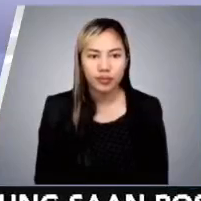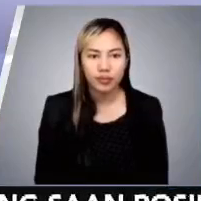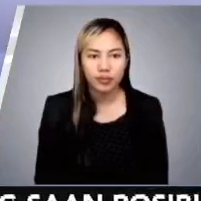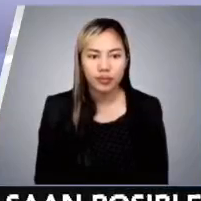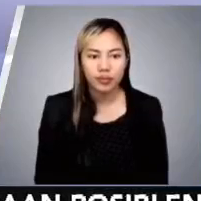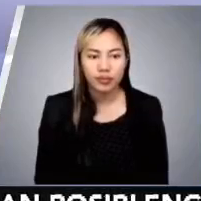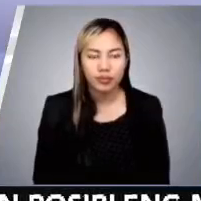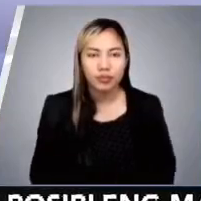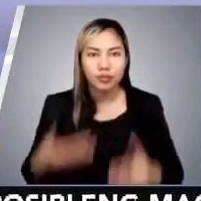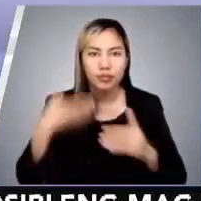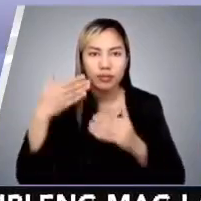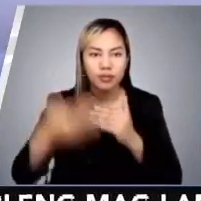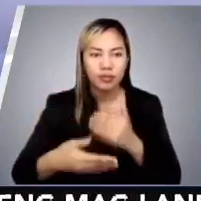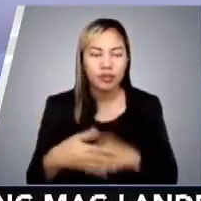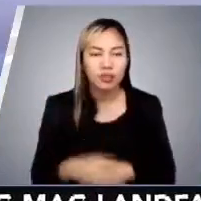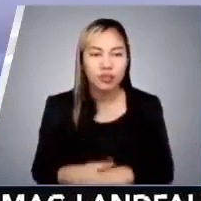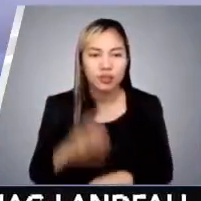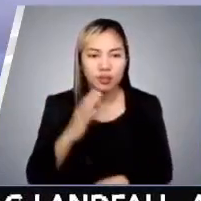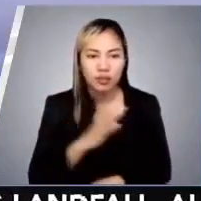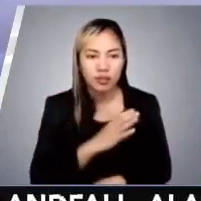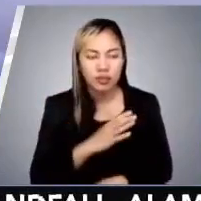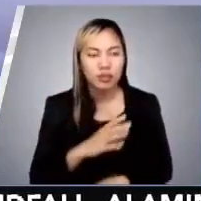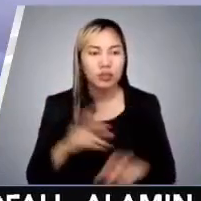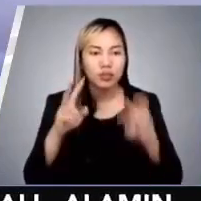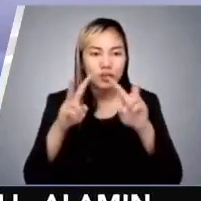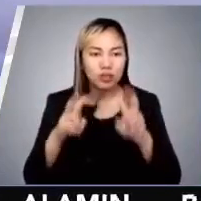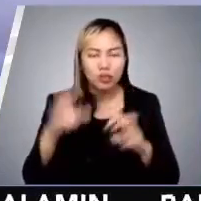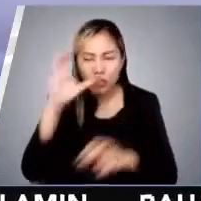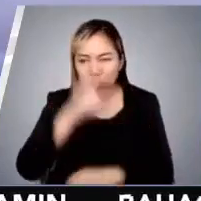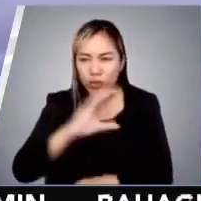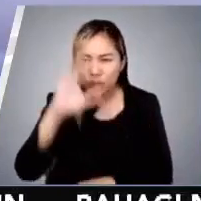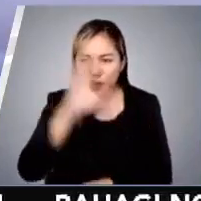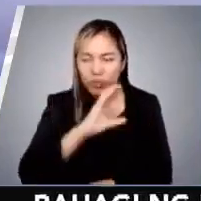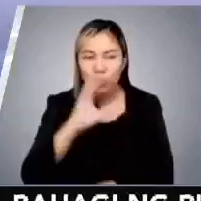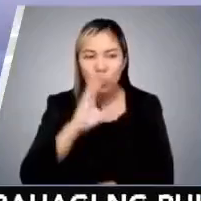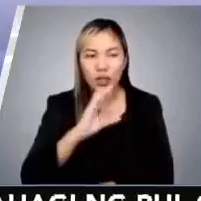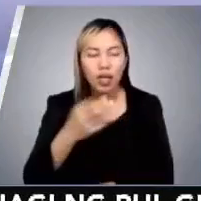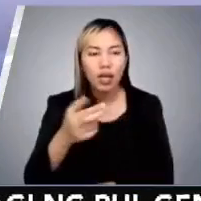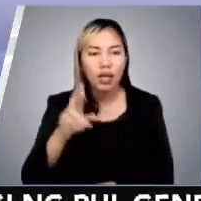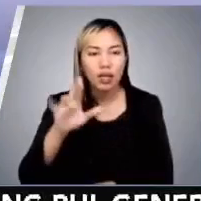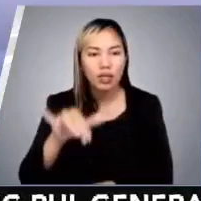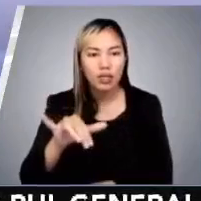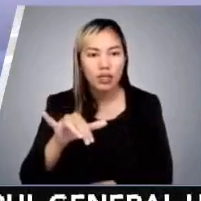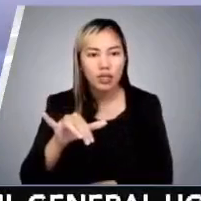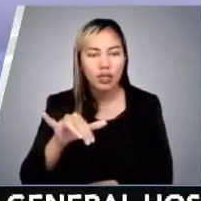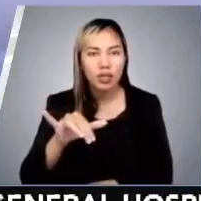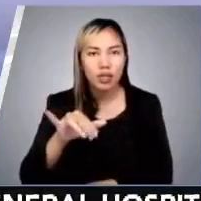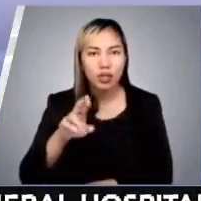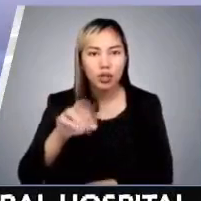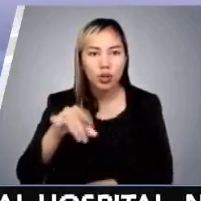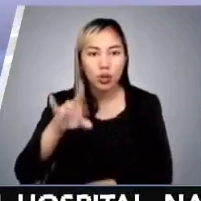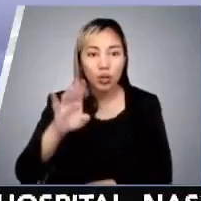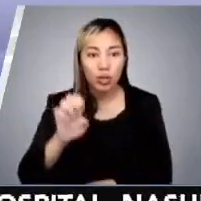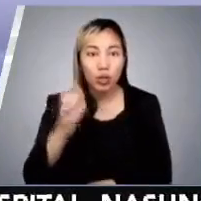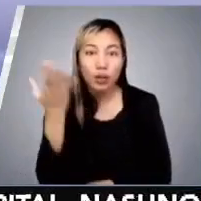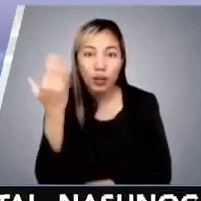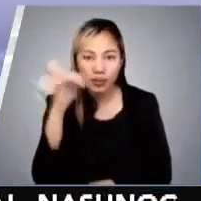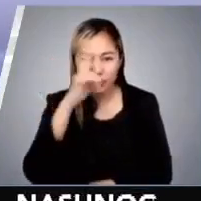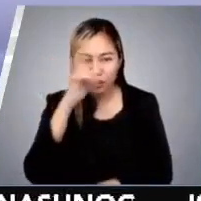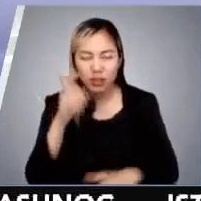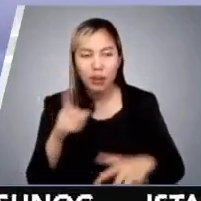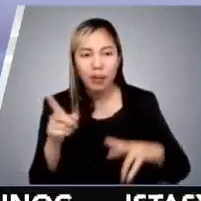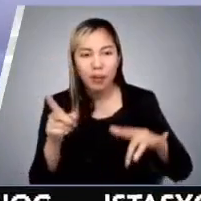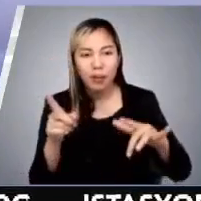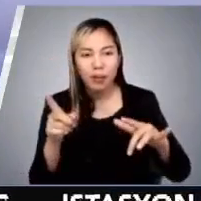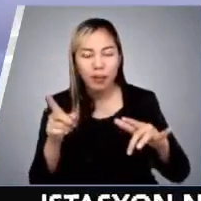Pinaghahanapan ng Kamara si dating Presidential Spokesperson Harry Roque matapos ma-cite in contempt ng House Quad Committee ng pangalawang